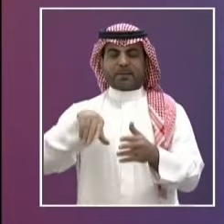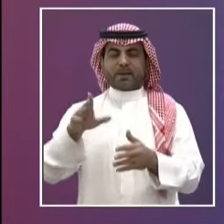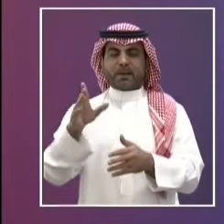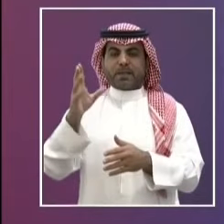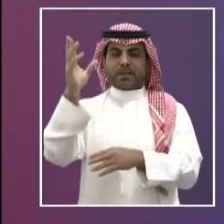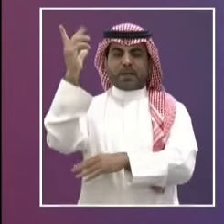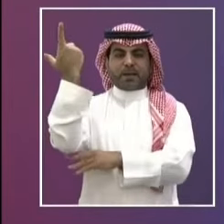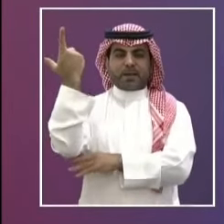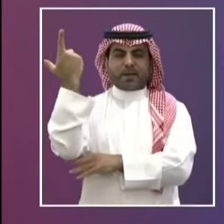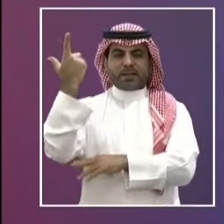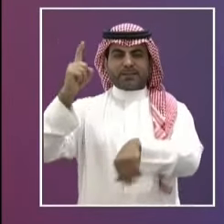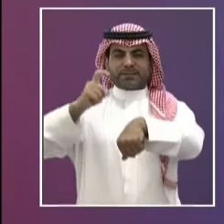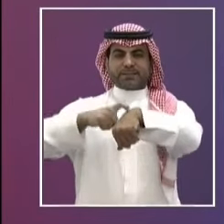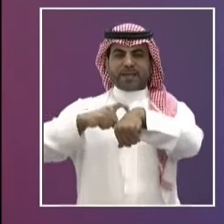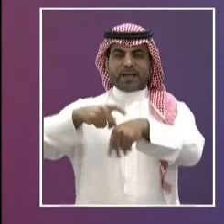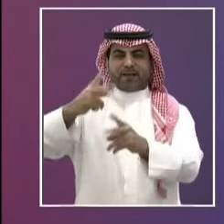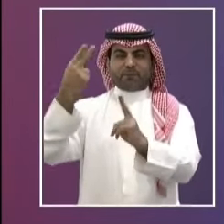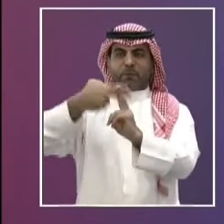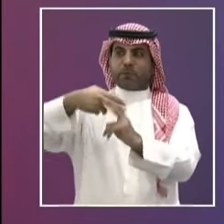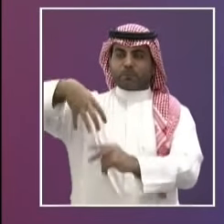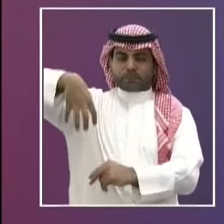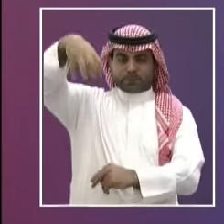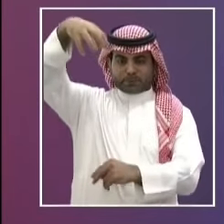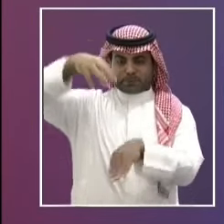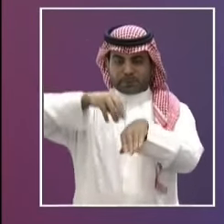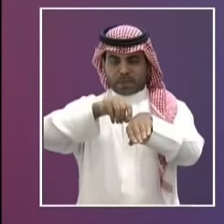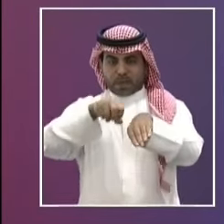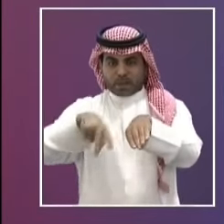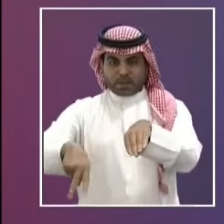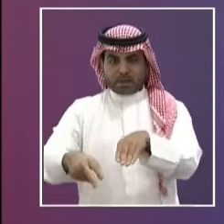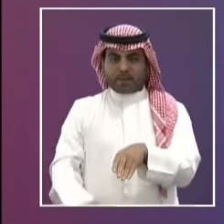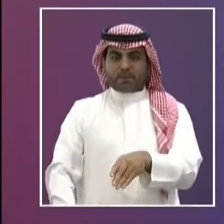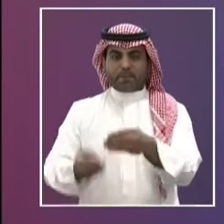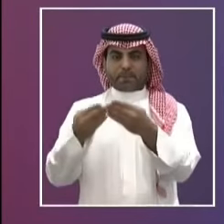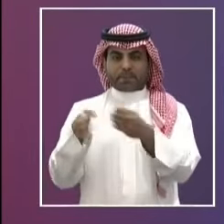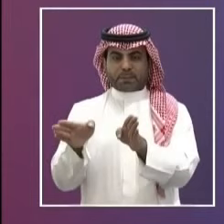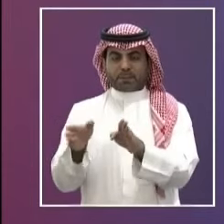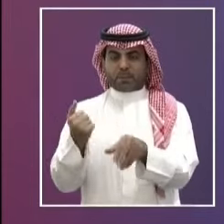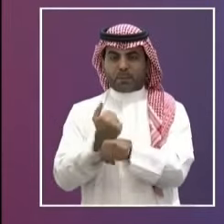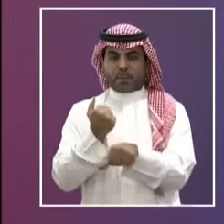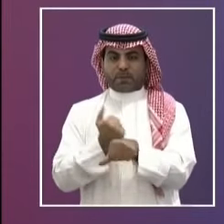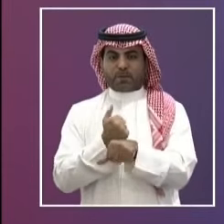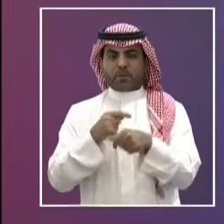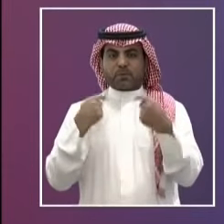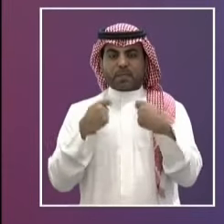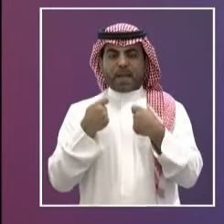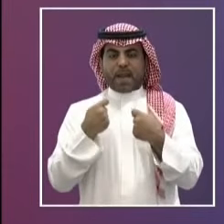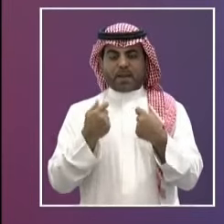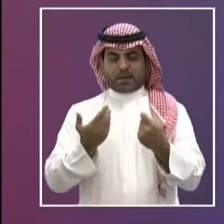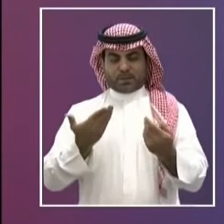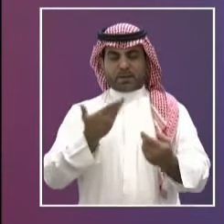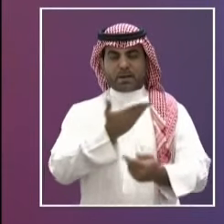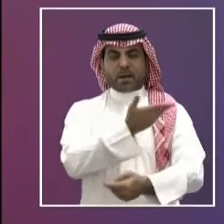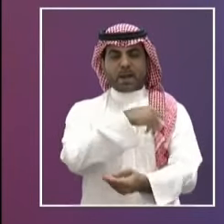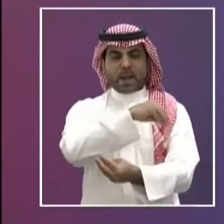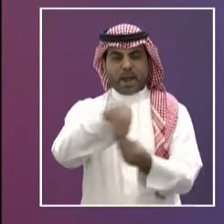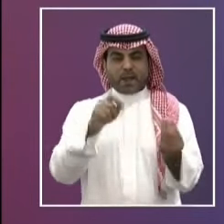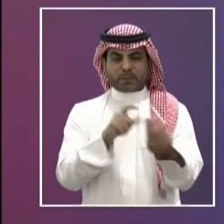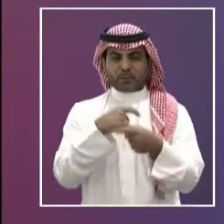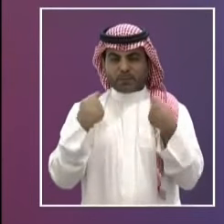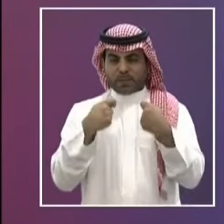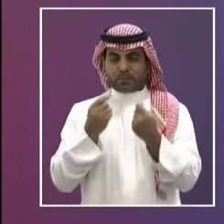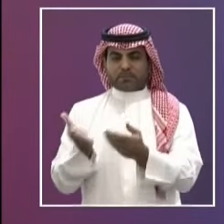الساعة حيتم استقبالهم من قبل موظفي وزارة الحج